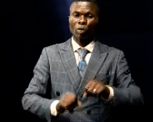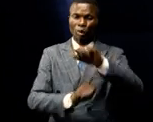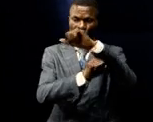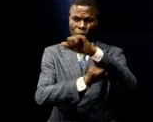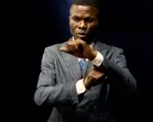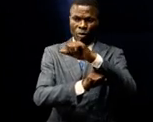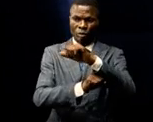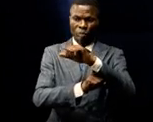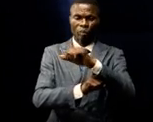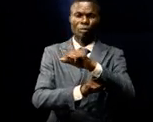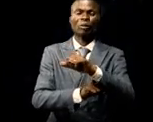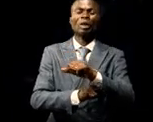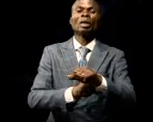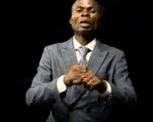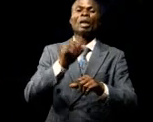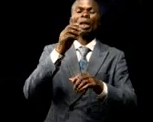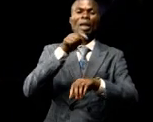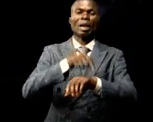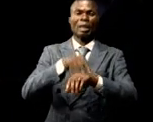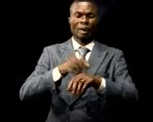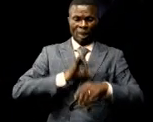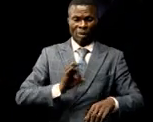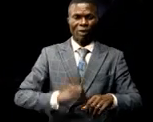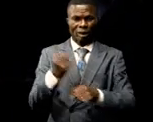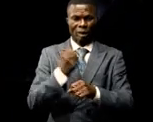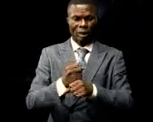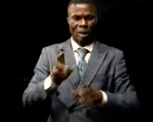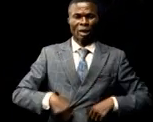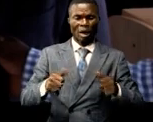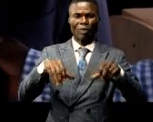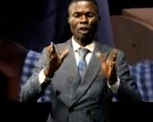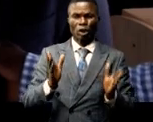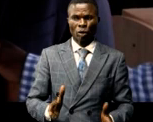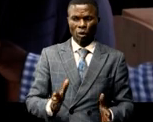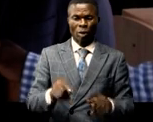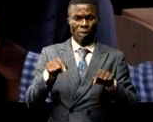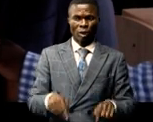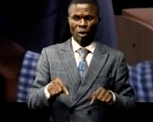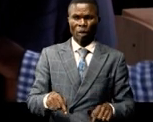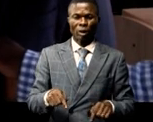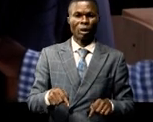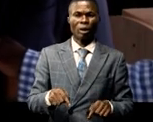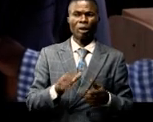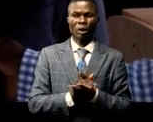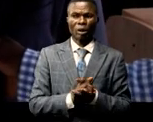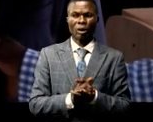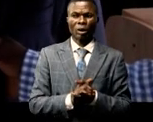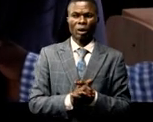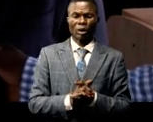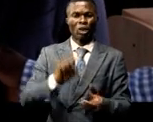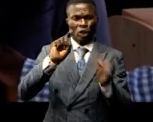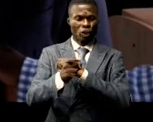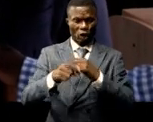le mandat du président Tshisekedi dans divers domaines de la vie de Congolais. Maintenant, il y a de